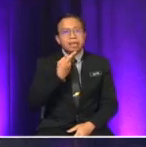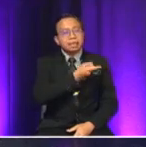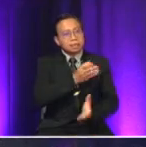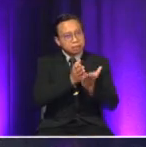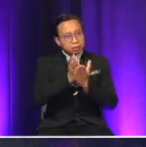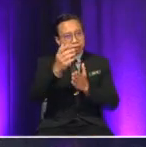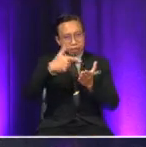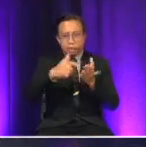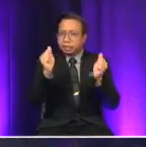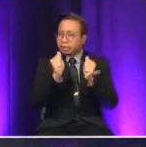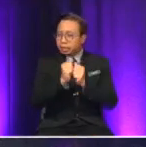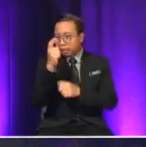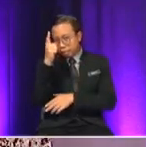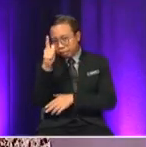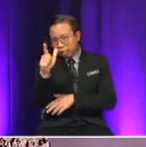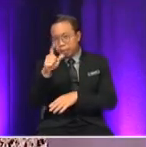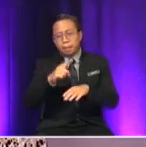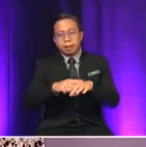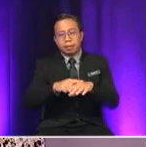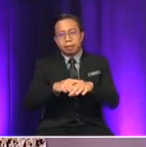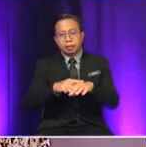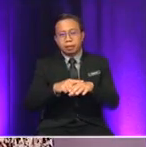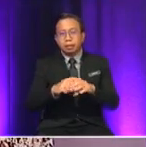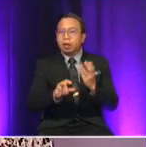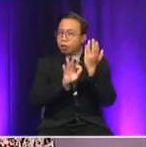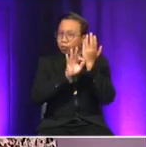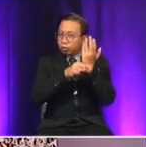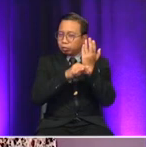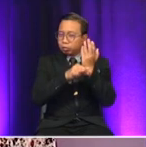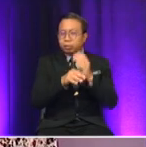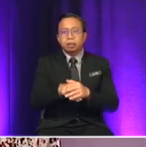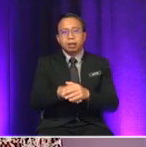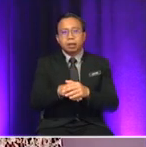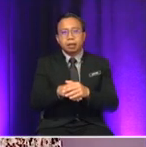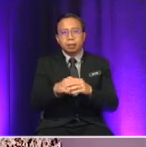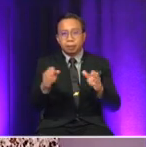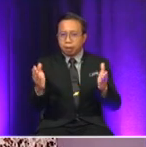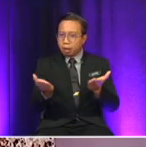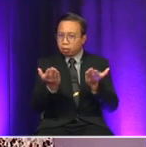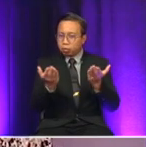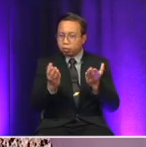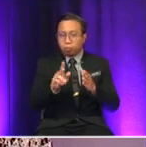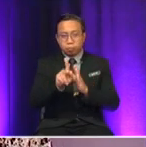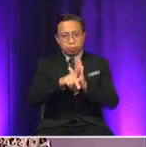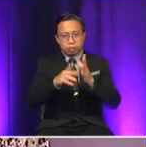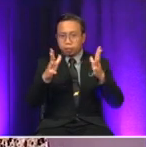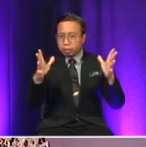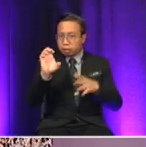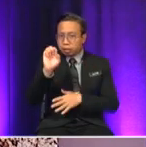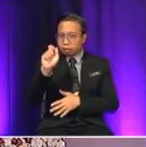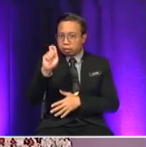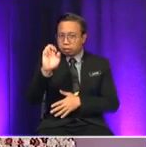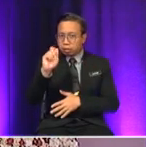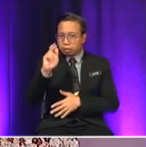lagi dengan melihat kepada beberapa faktor yang mempengaruhi perkembangan estetika dan juga daya